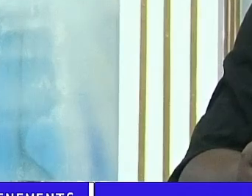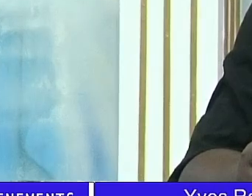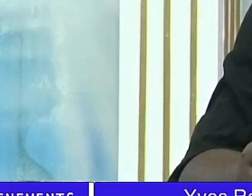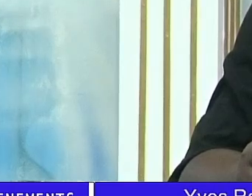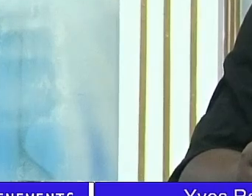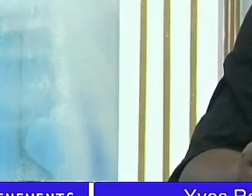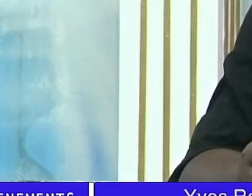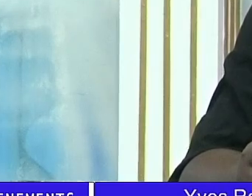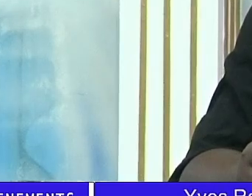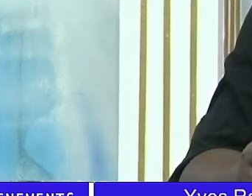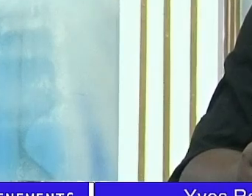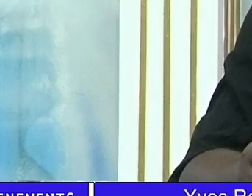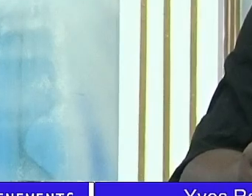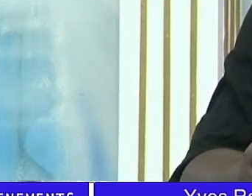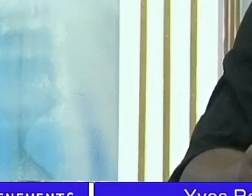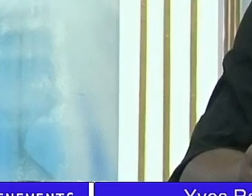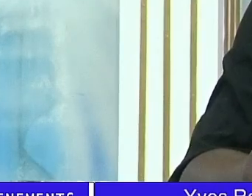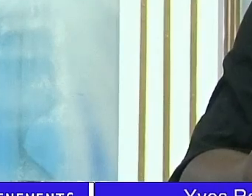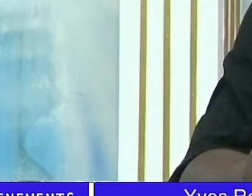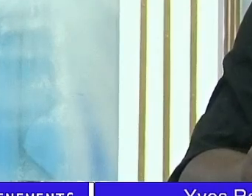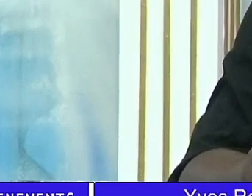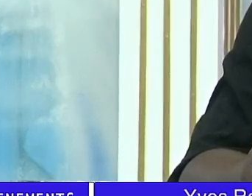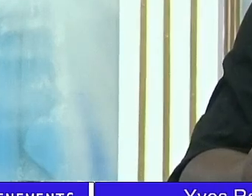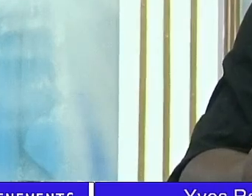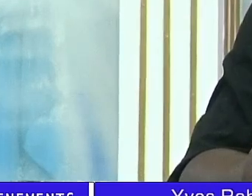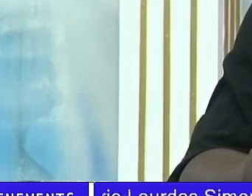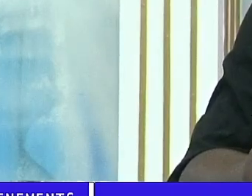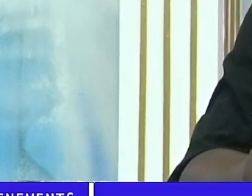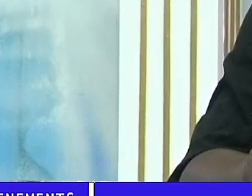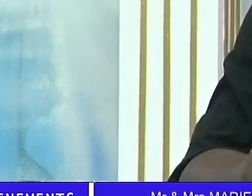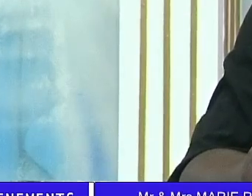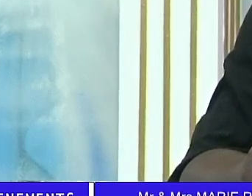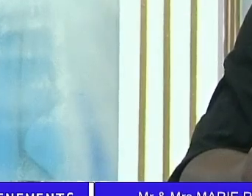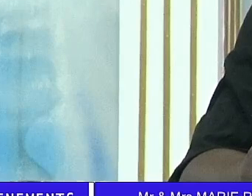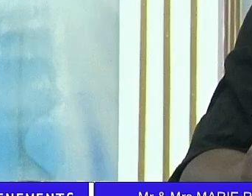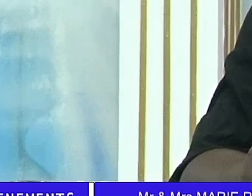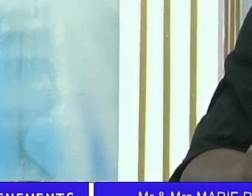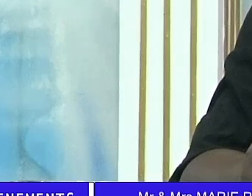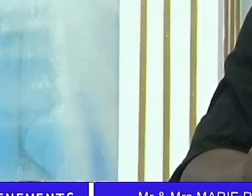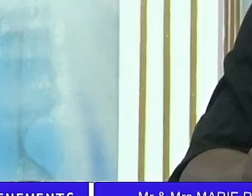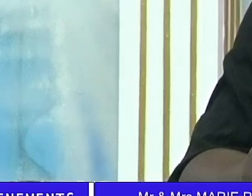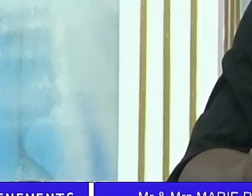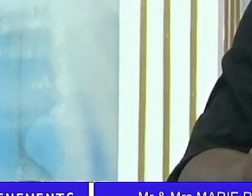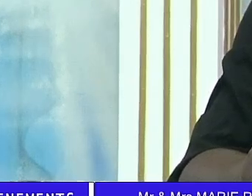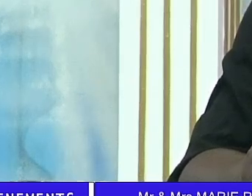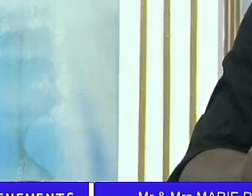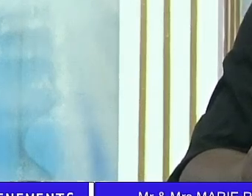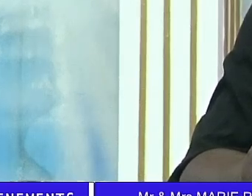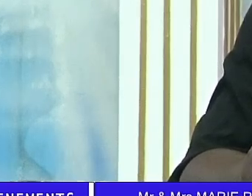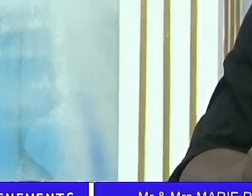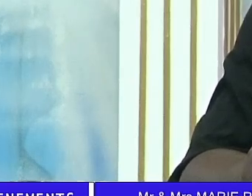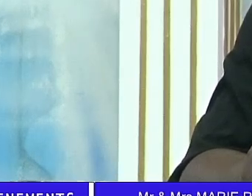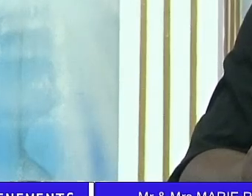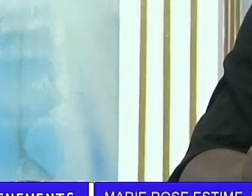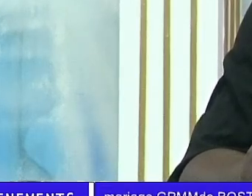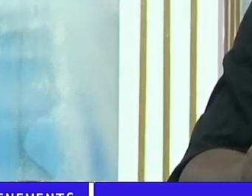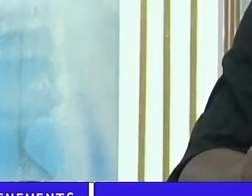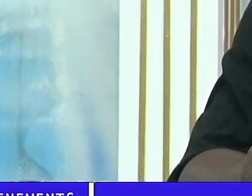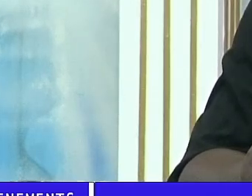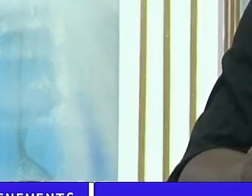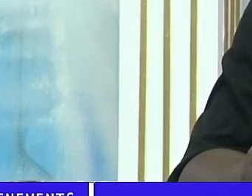Mirland Pierre, Alfred et famille, Charles Garot Junior et famille, action de grâce à Marie-Reine